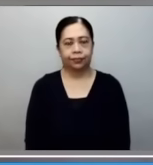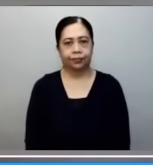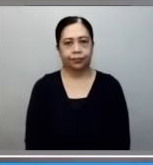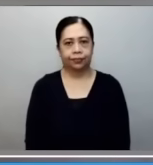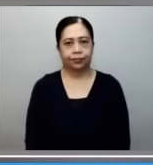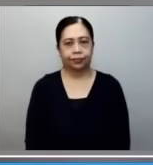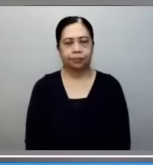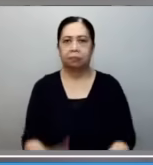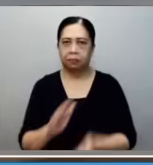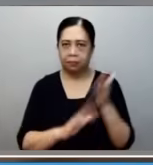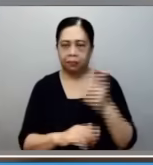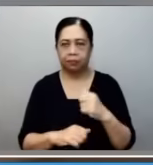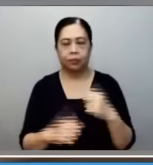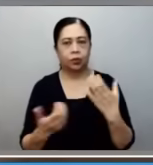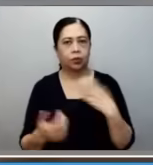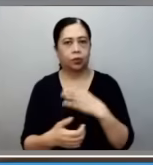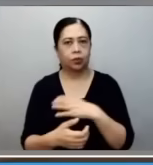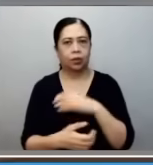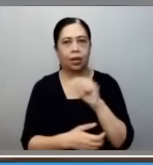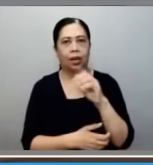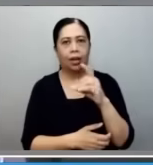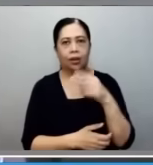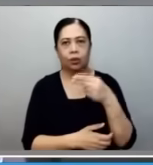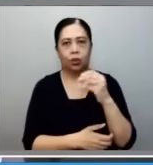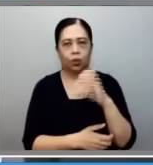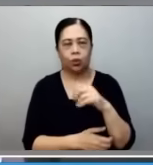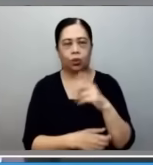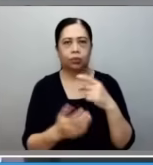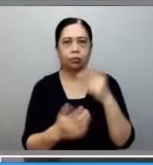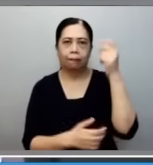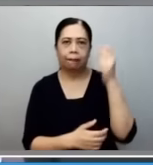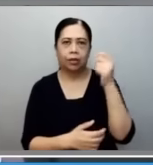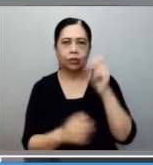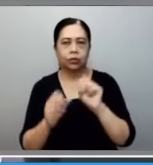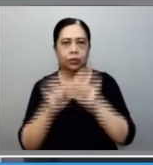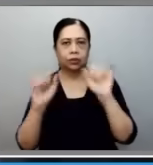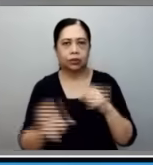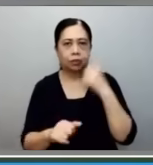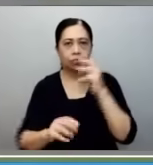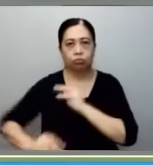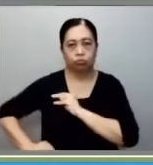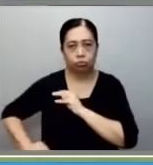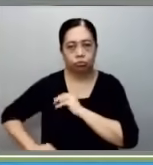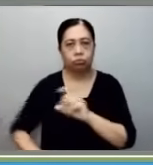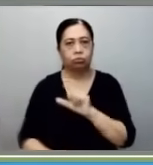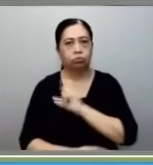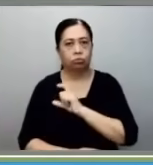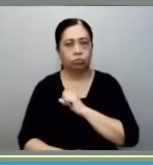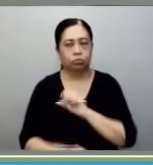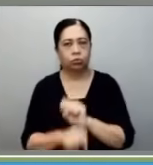Lusot na sa House Ad Hoc Committee ang panukalang pension system para sa military at uniformadong personnel. Sa ilalim